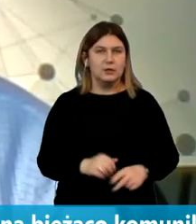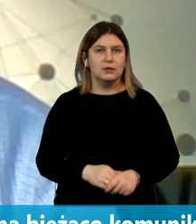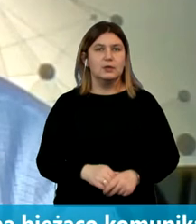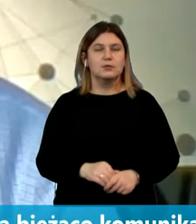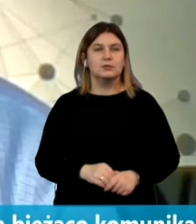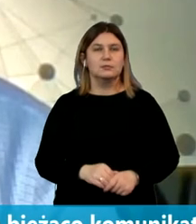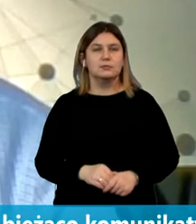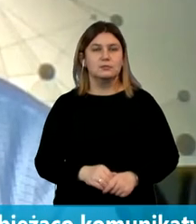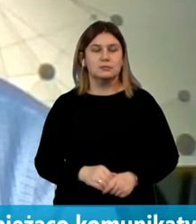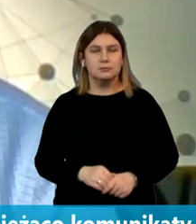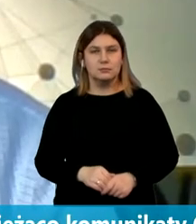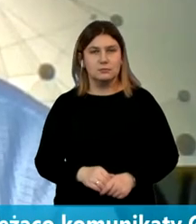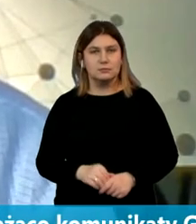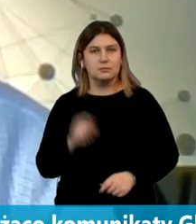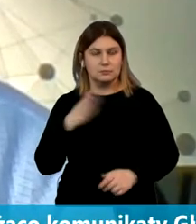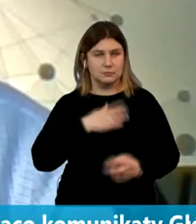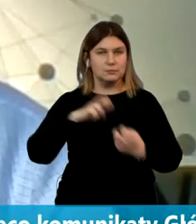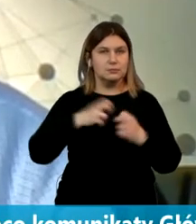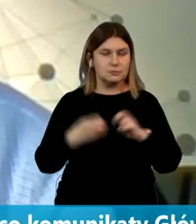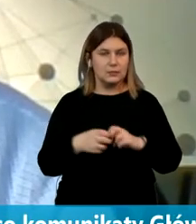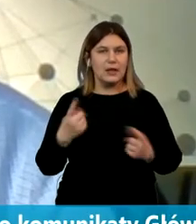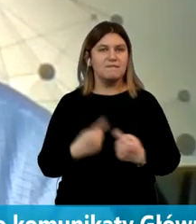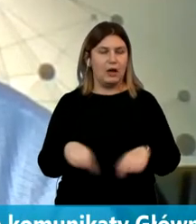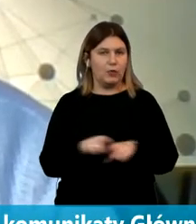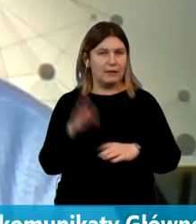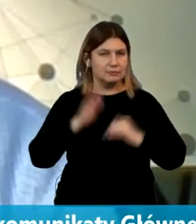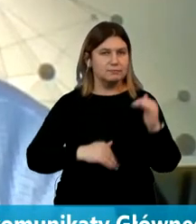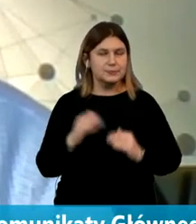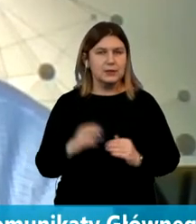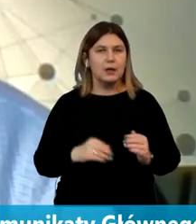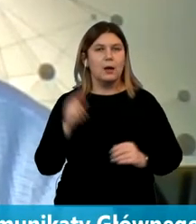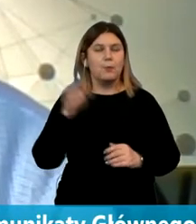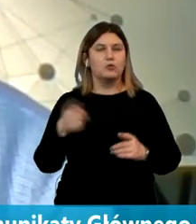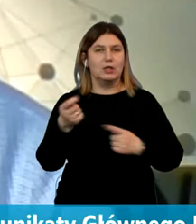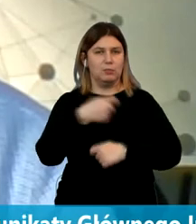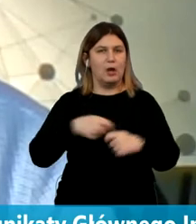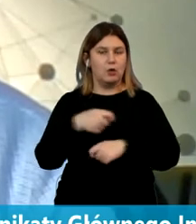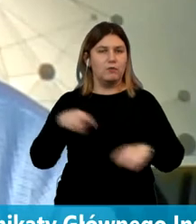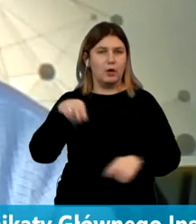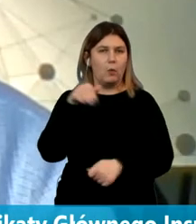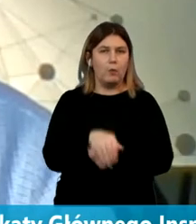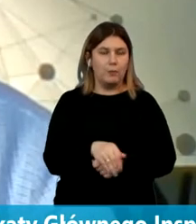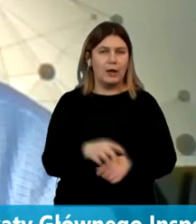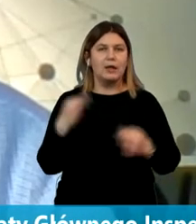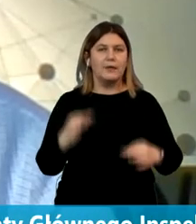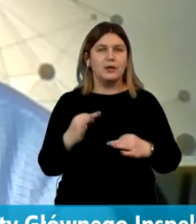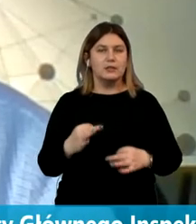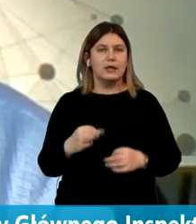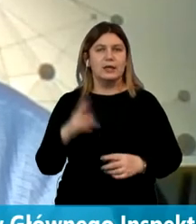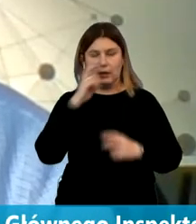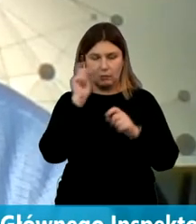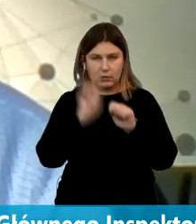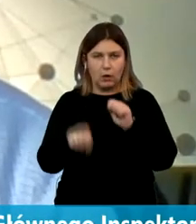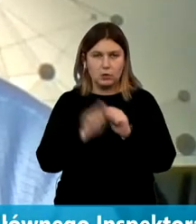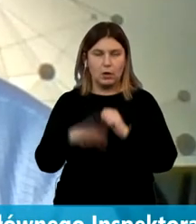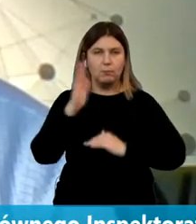Katarzyno, no mieliśmy kłopoty z wykonawcą, rzeczywiście musieliśmy rozwiązać z nim umowę. W tej chwili trwa proces inwentaryzacji tej